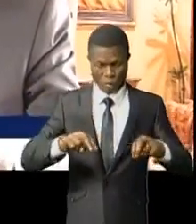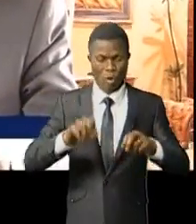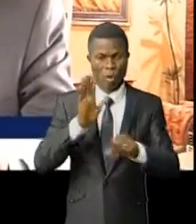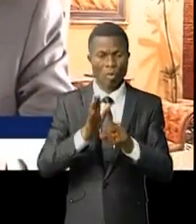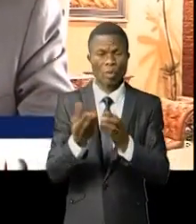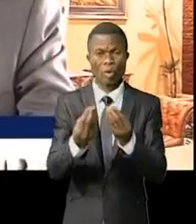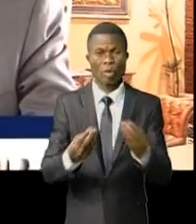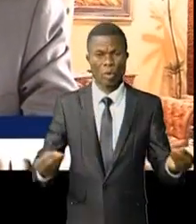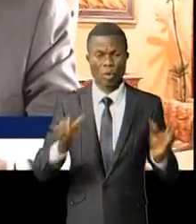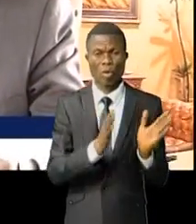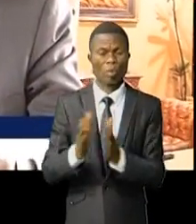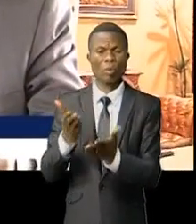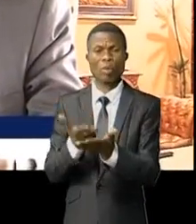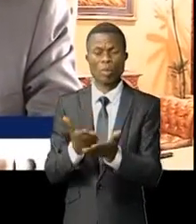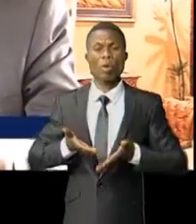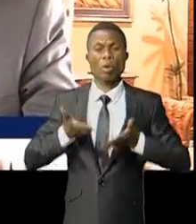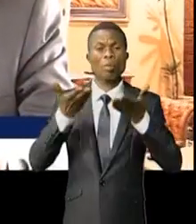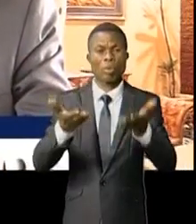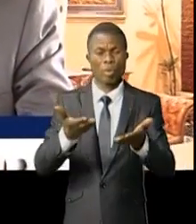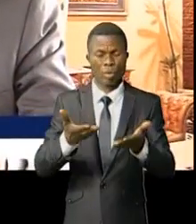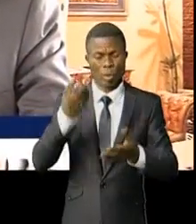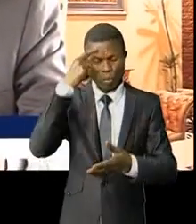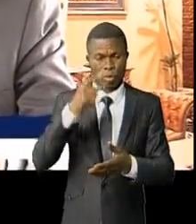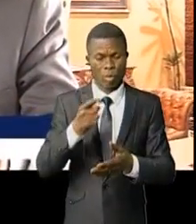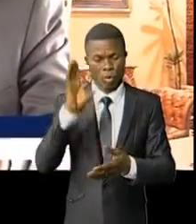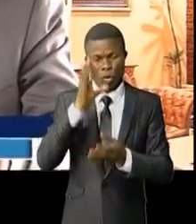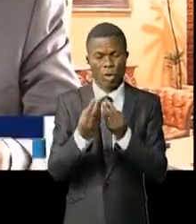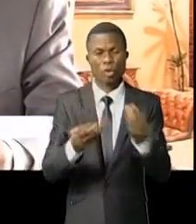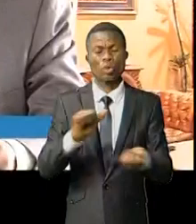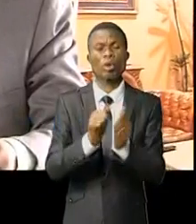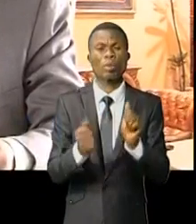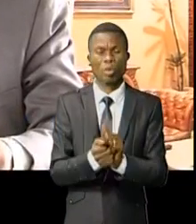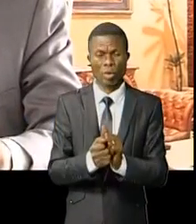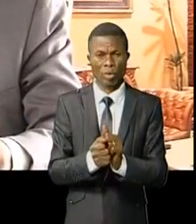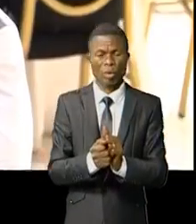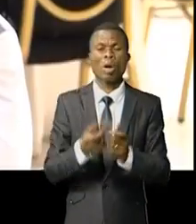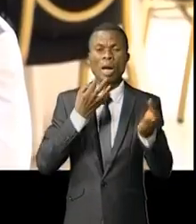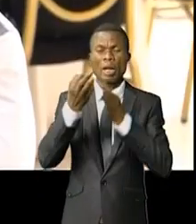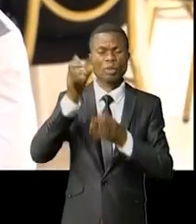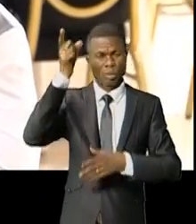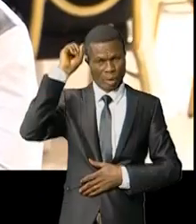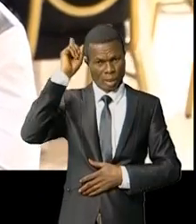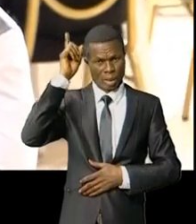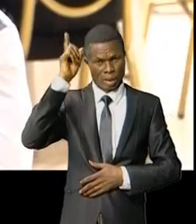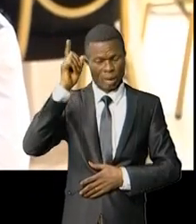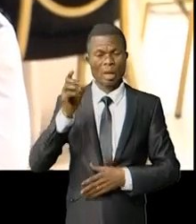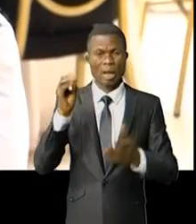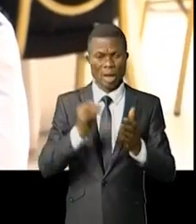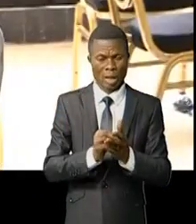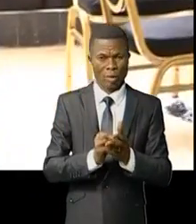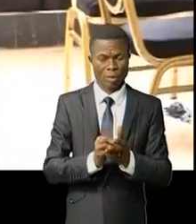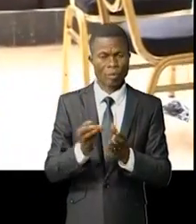solutions envisagées en vue de pallier aux différents problèmes relevés. Vous avez formulé à l'endroit